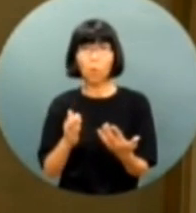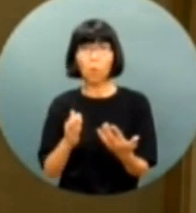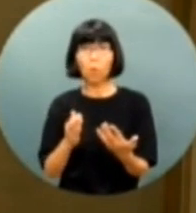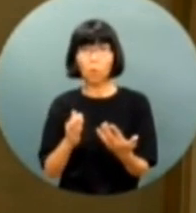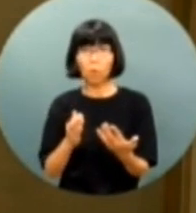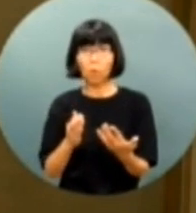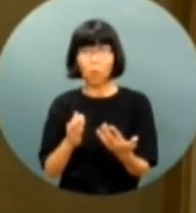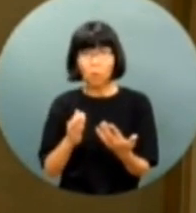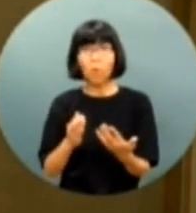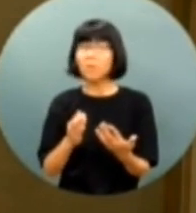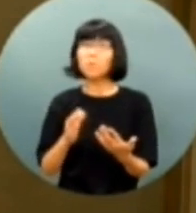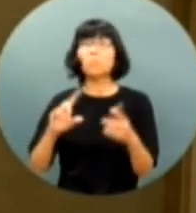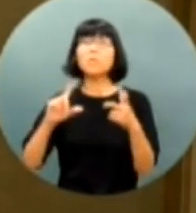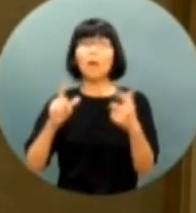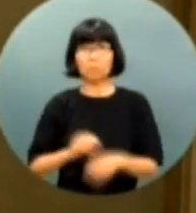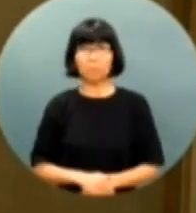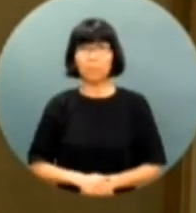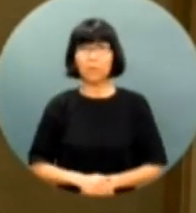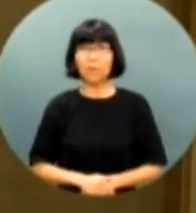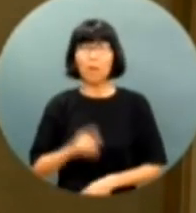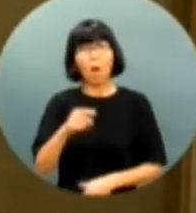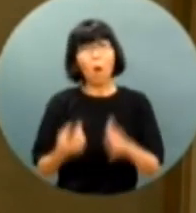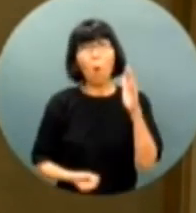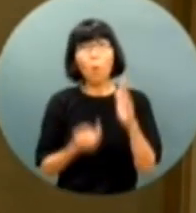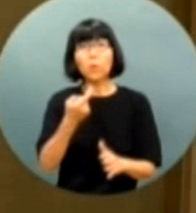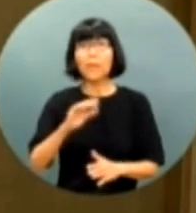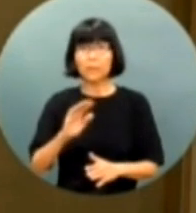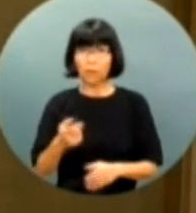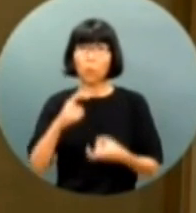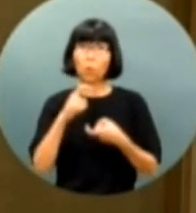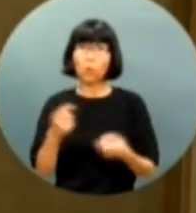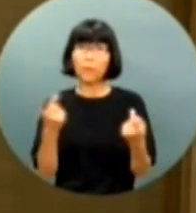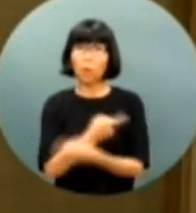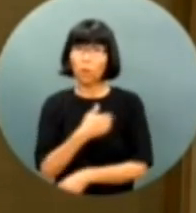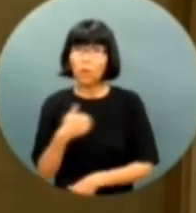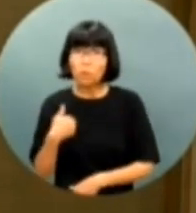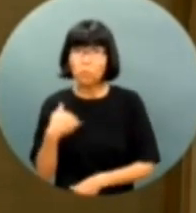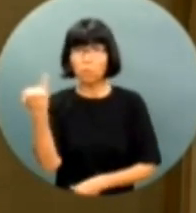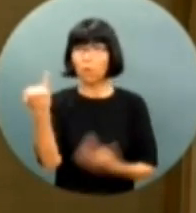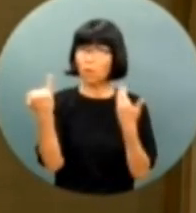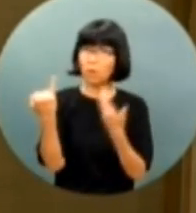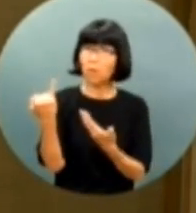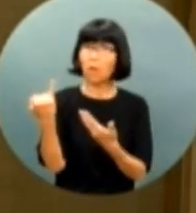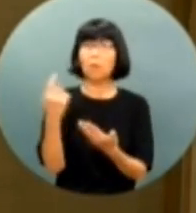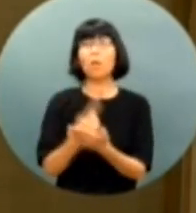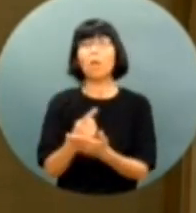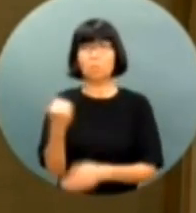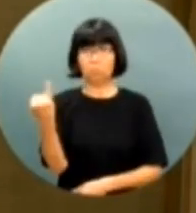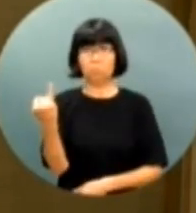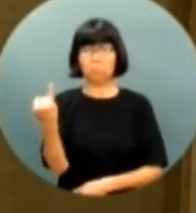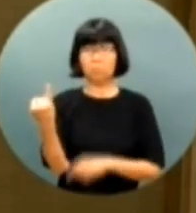詞の変更ってできたかというふうなニュアンスで伺ったということでございます。併せてガールズバンドの方お話しましたけれ